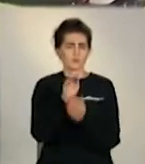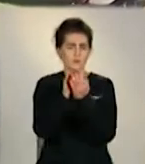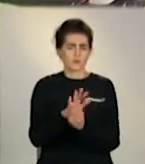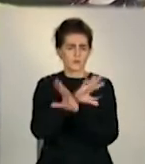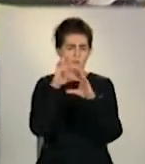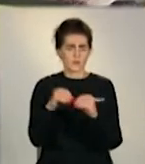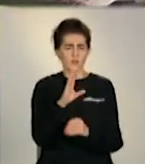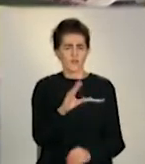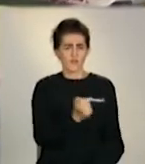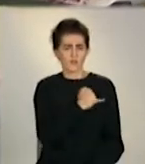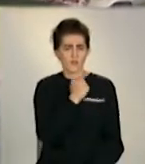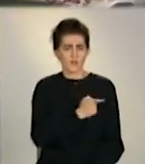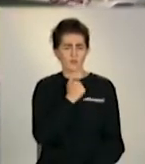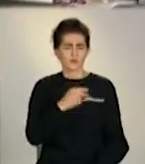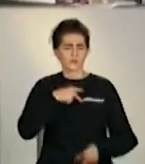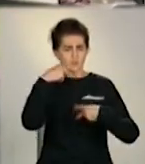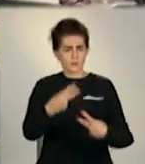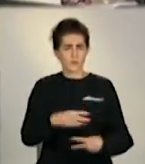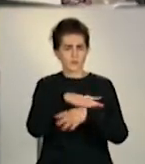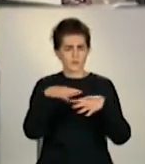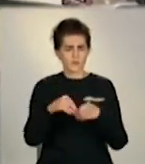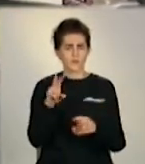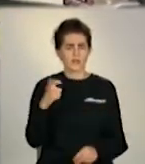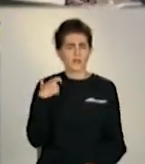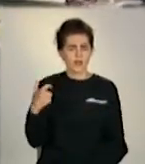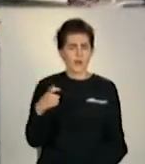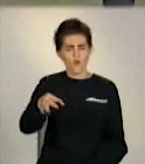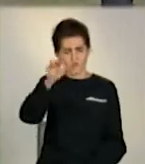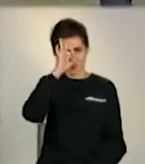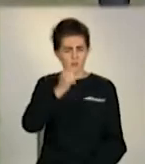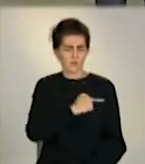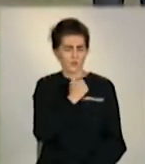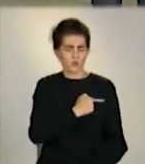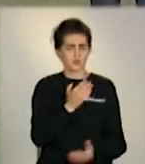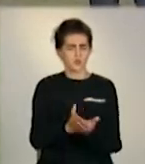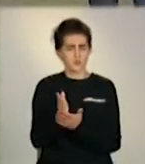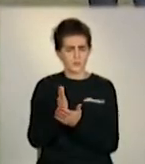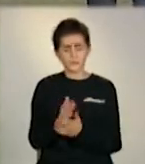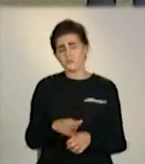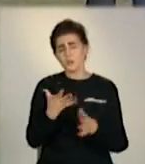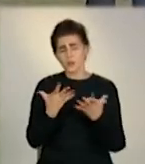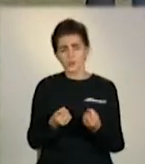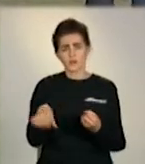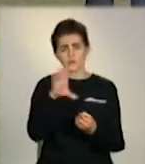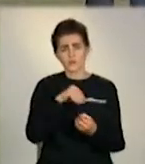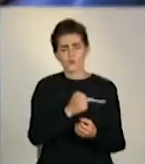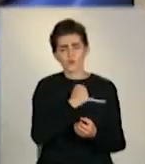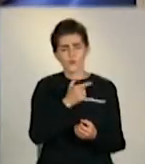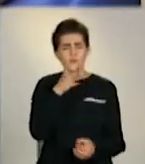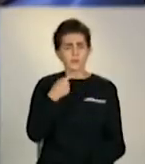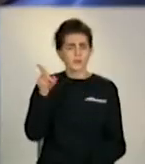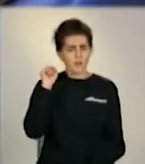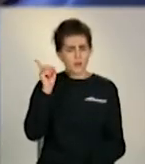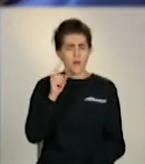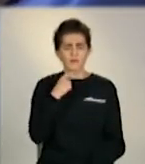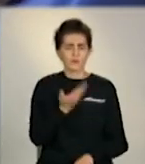всеми воинскими, подчеркиваю, почестями, как он лейтенант, офицер, военнослужащий. Встановити дані знайдених бійців тих часів, кажуть